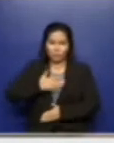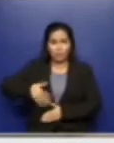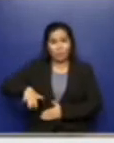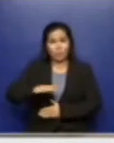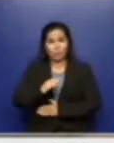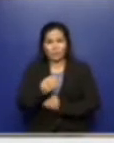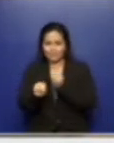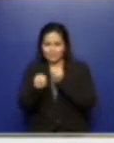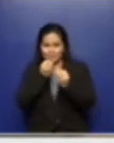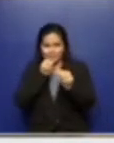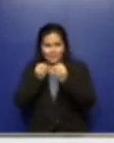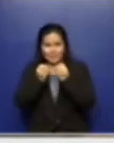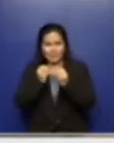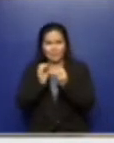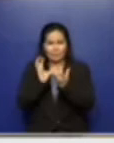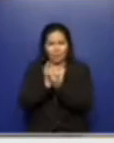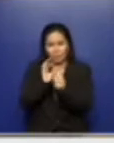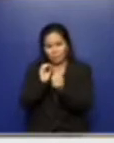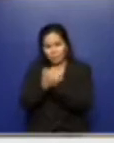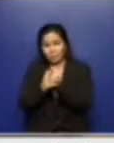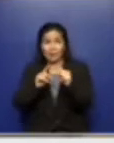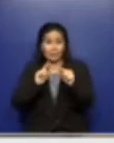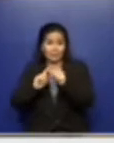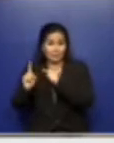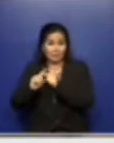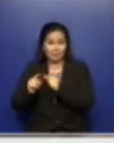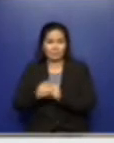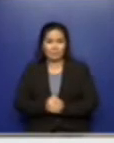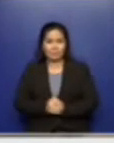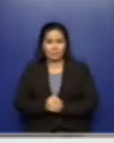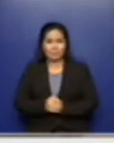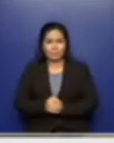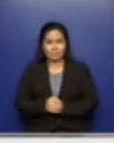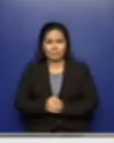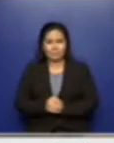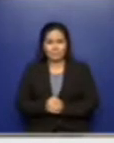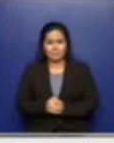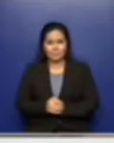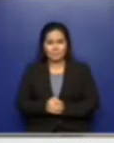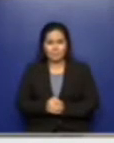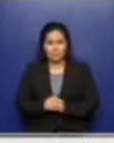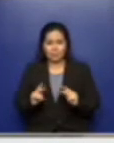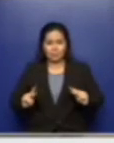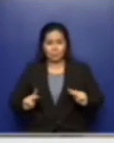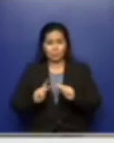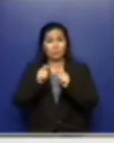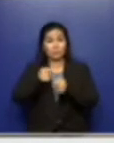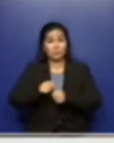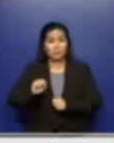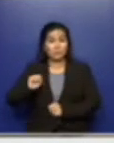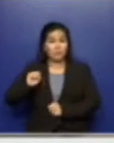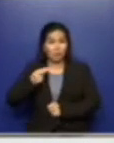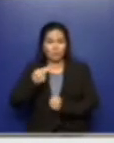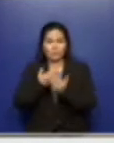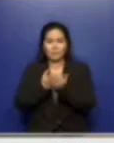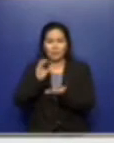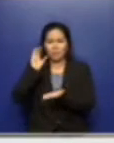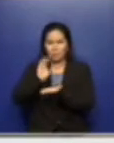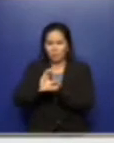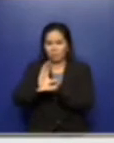ริโภคพืชผลทางเกษตรแต่ปรากฏว่ากระทรวงเกษตรนั้นงบประมาณก็ไม่เพีย